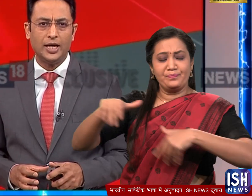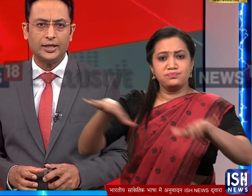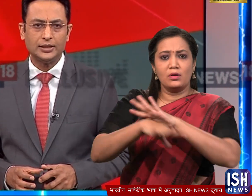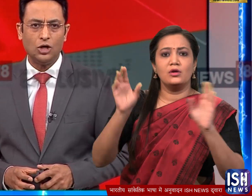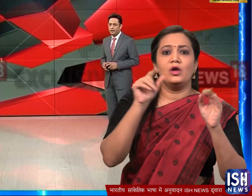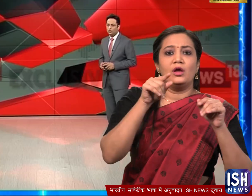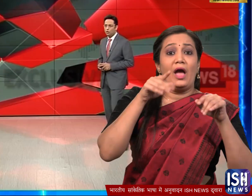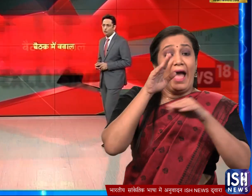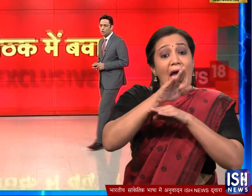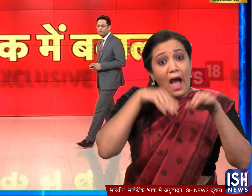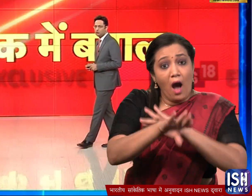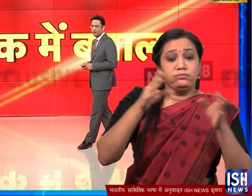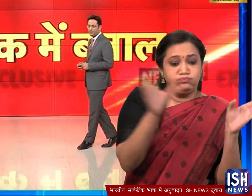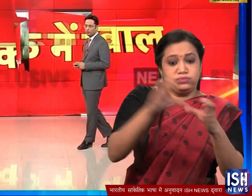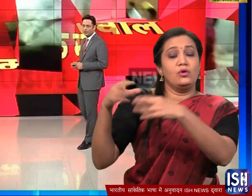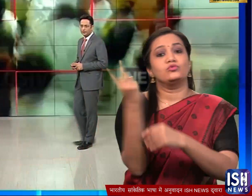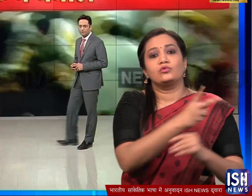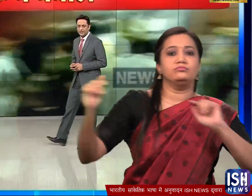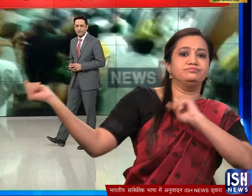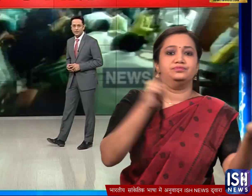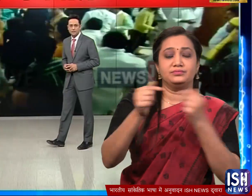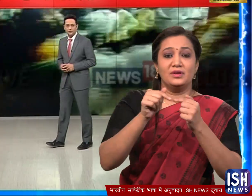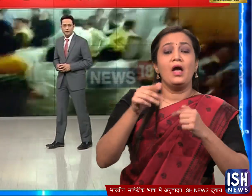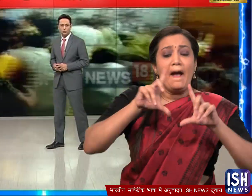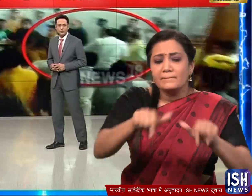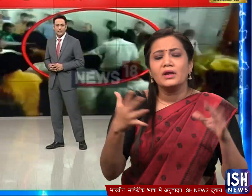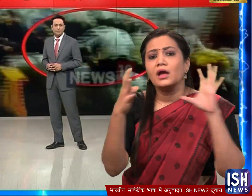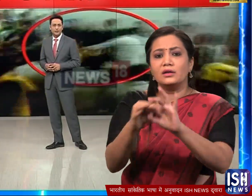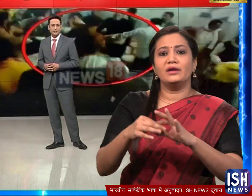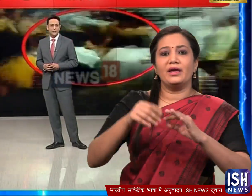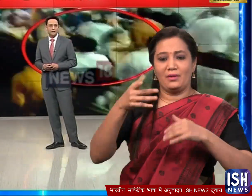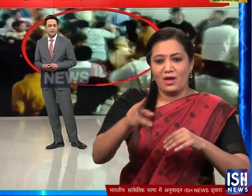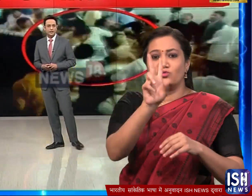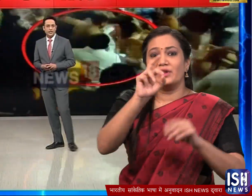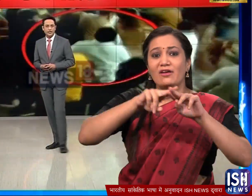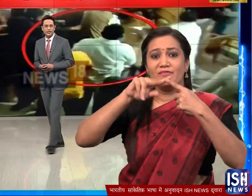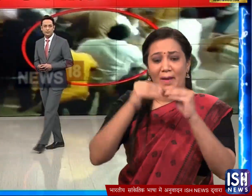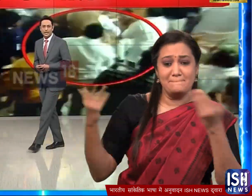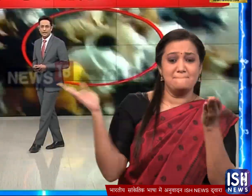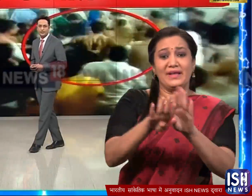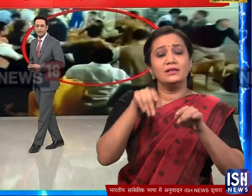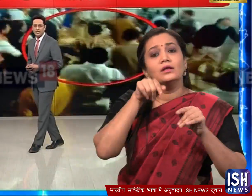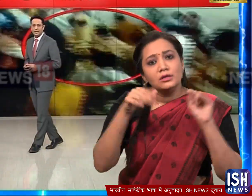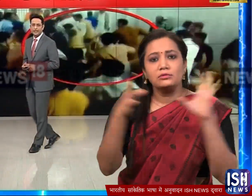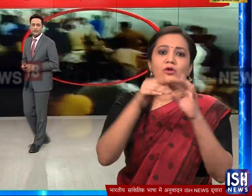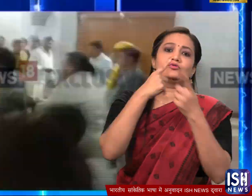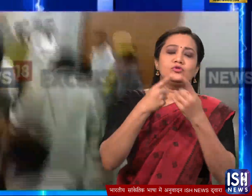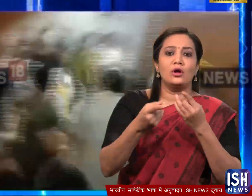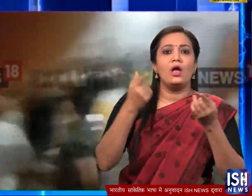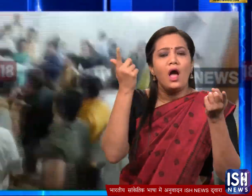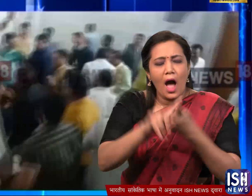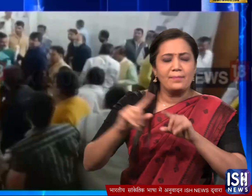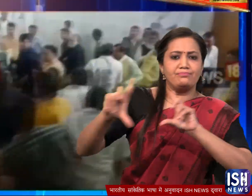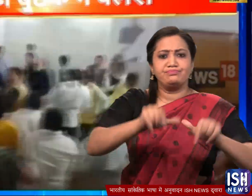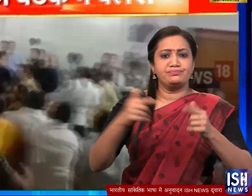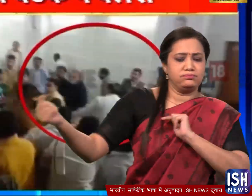दौरान कार्यकर्ताओं के 2 गुटों के बीच मारपीट होगी। बैठक 20 फरवरी को होने वाले बंद की रणनीति तय करने के लिए बुलाई गई थी, लेकिन बैठक के